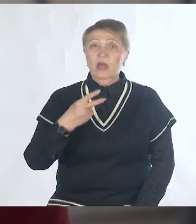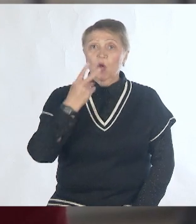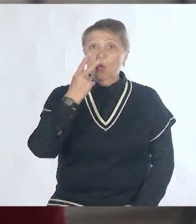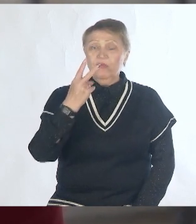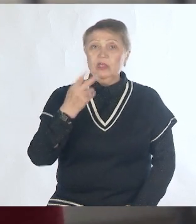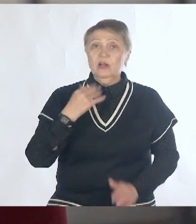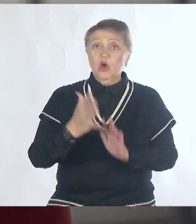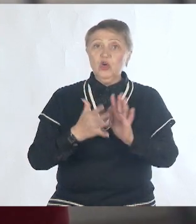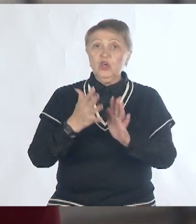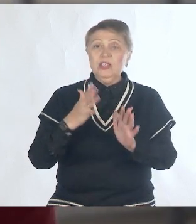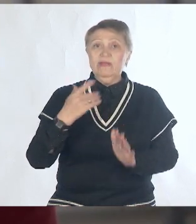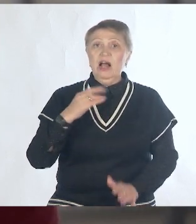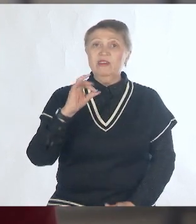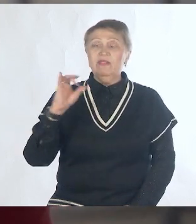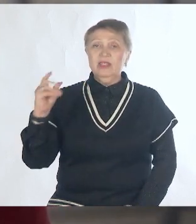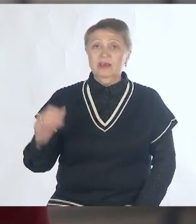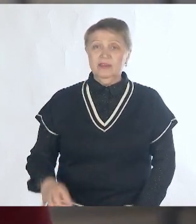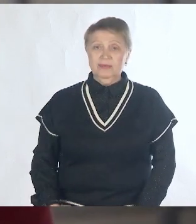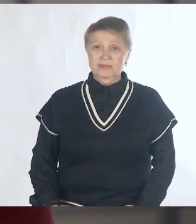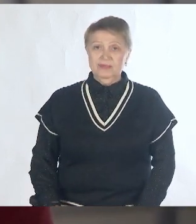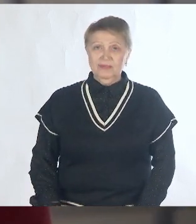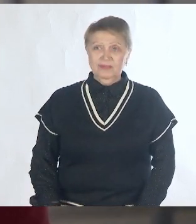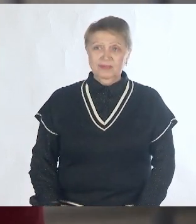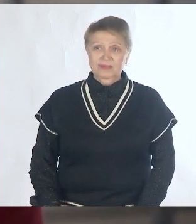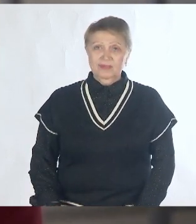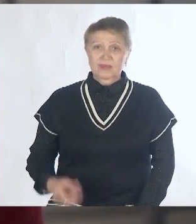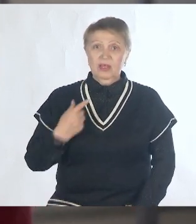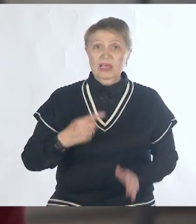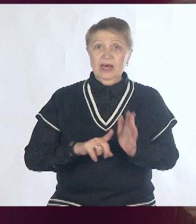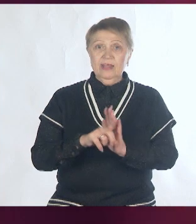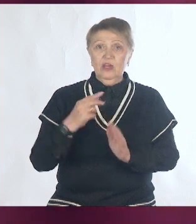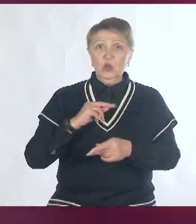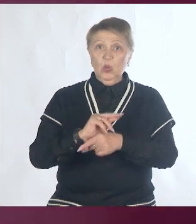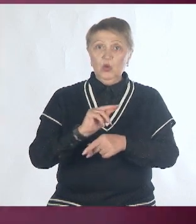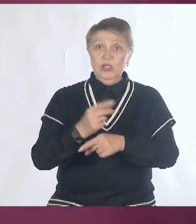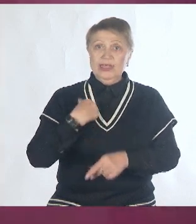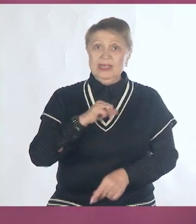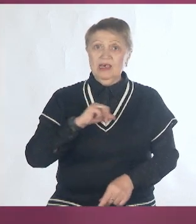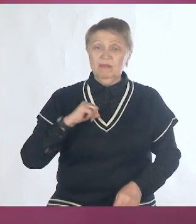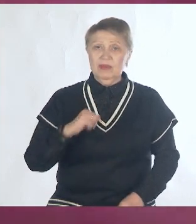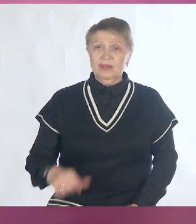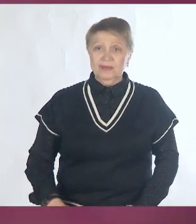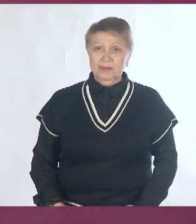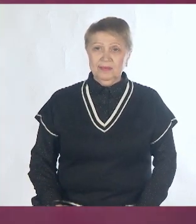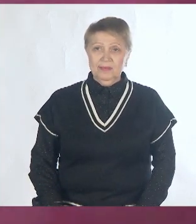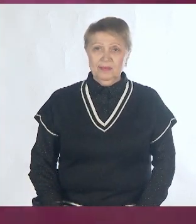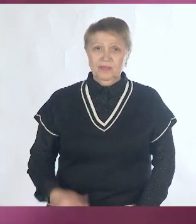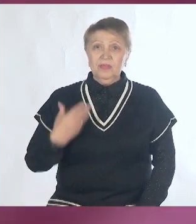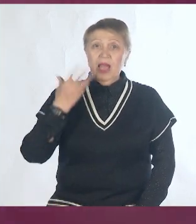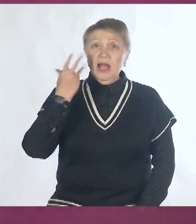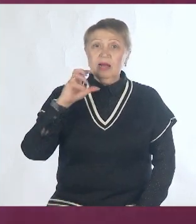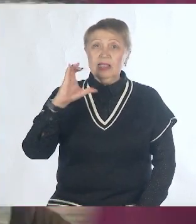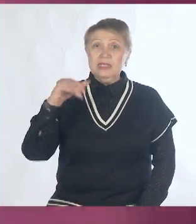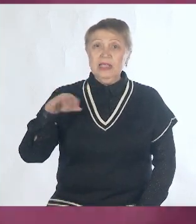полшестого алфавита пгт и я начал учить когда стас